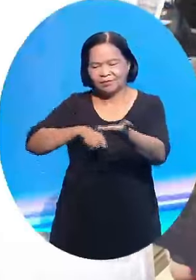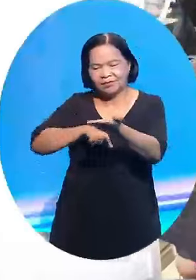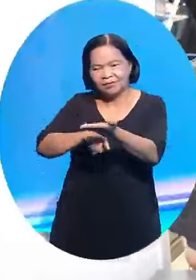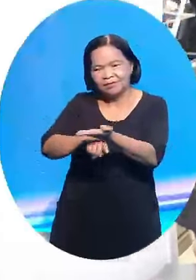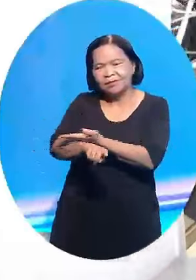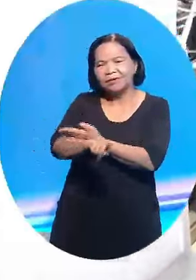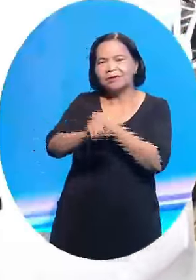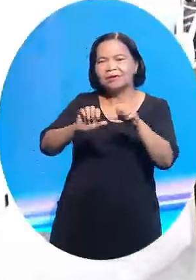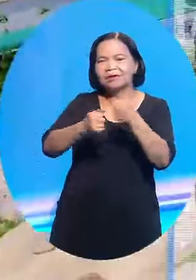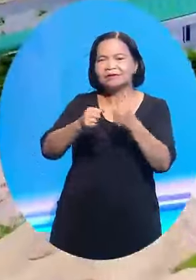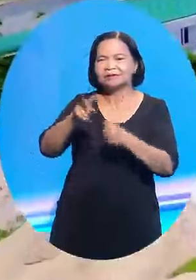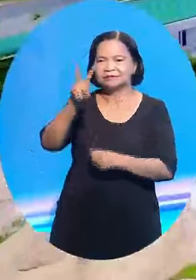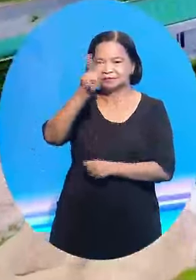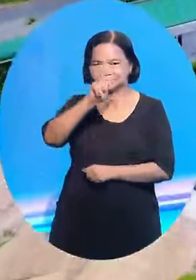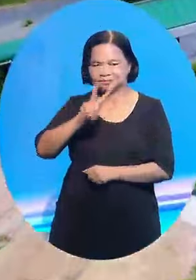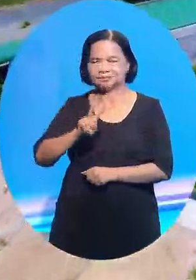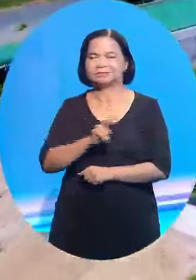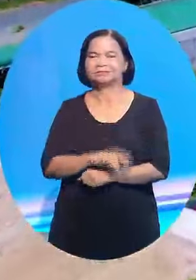Nam.